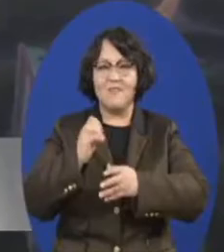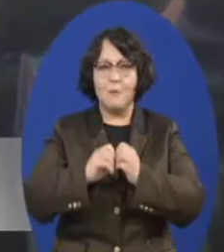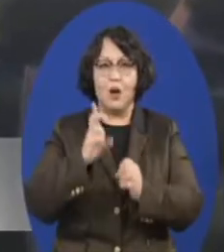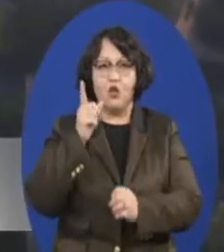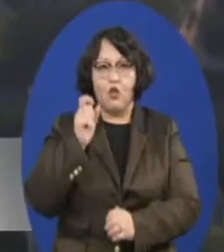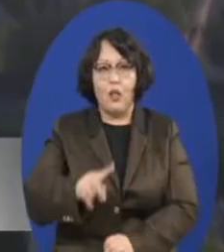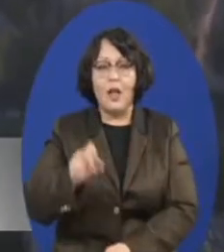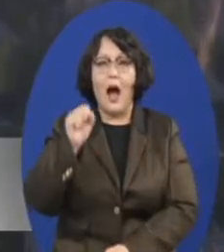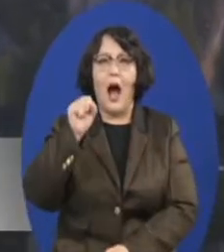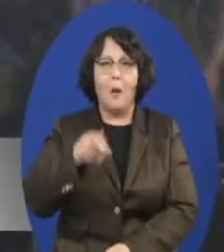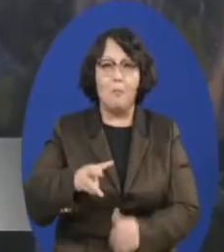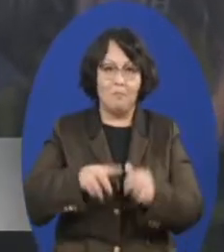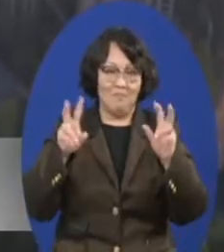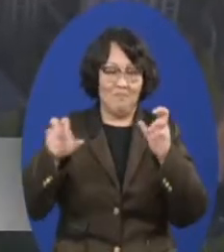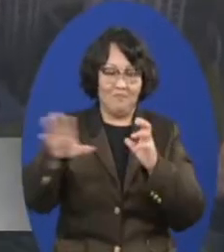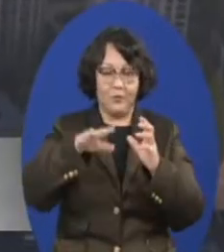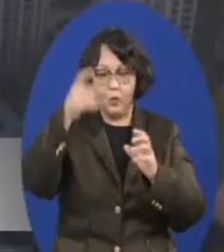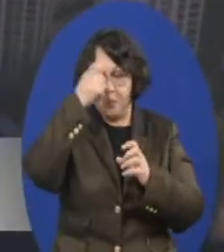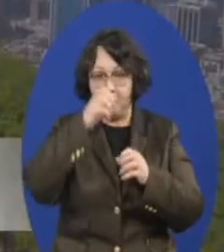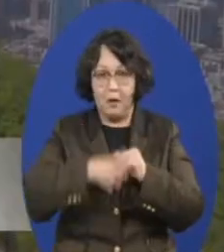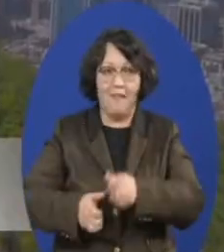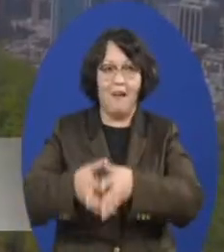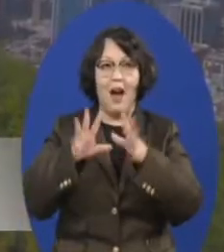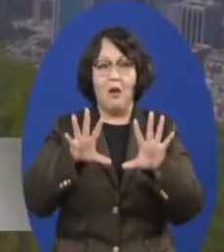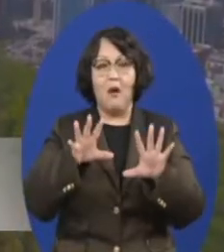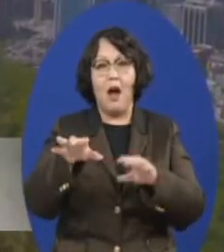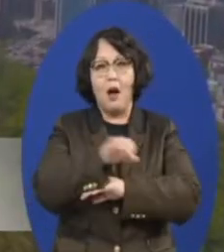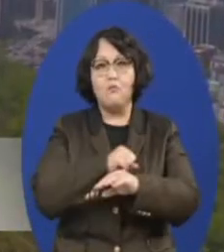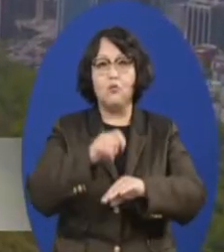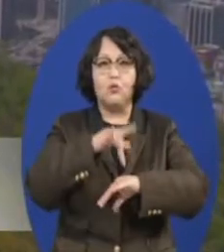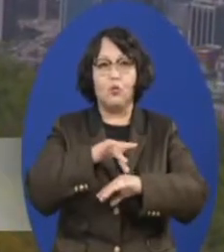Баянгуулын аманд түрээсийн орон сууц барих, 10 аймгийн төвийн